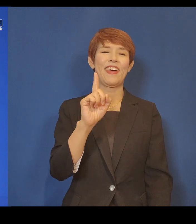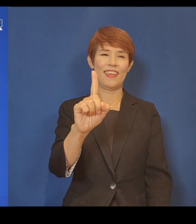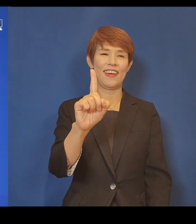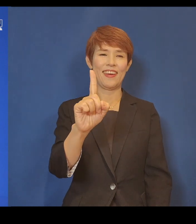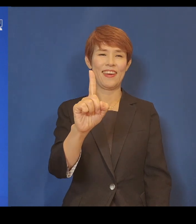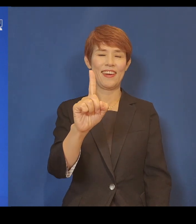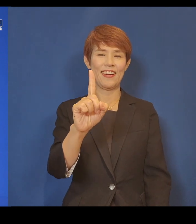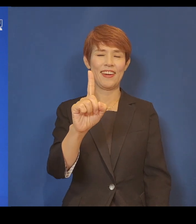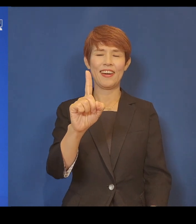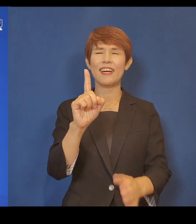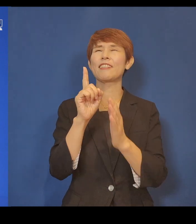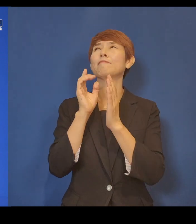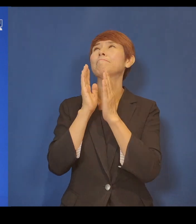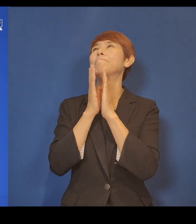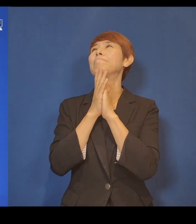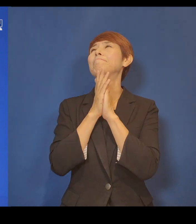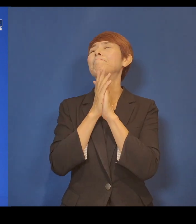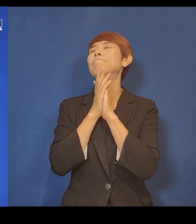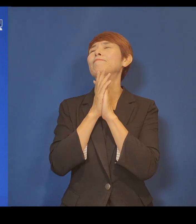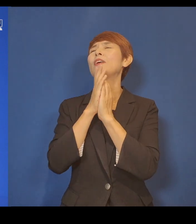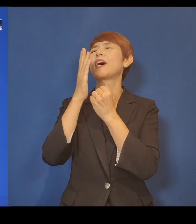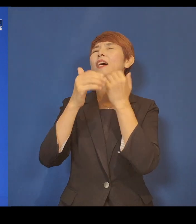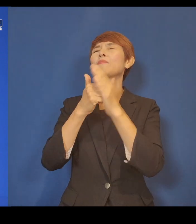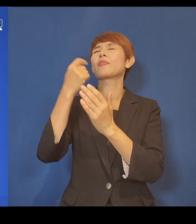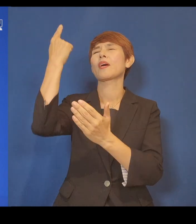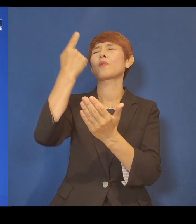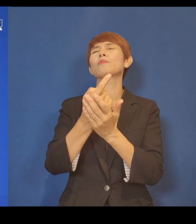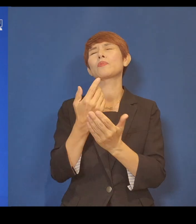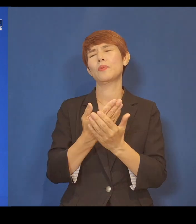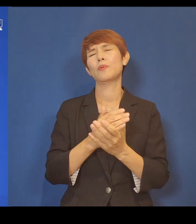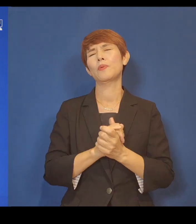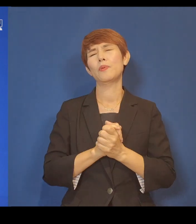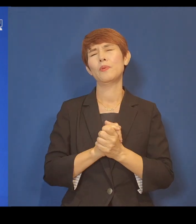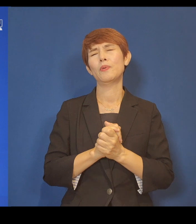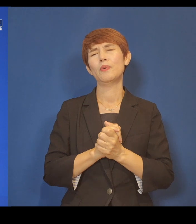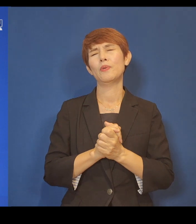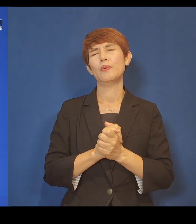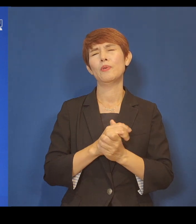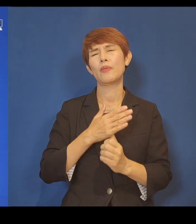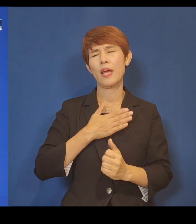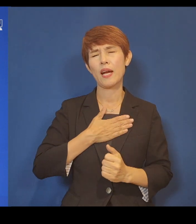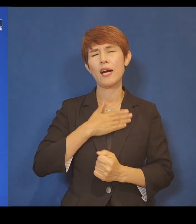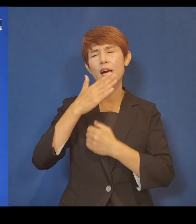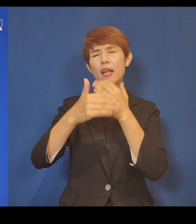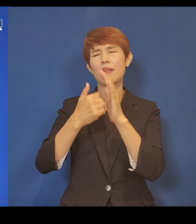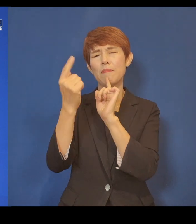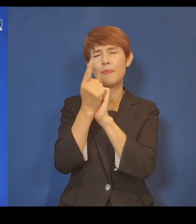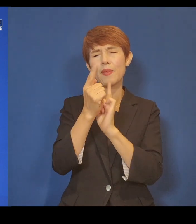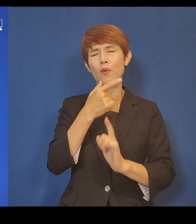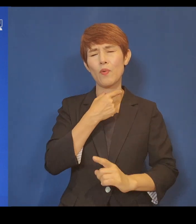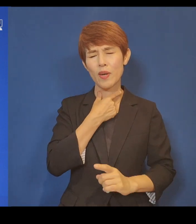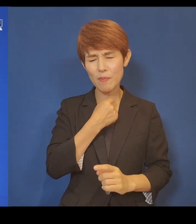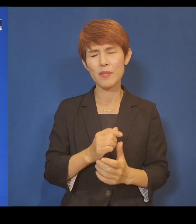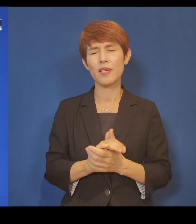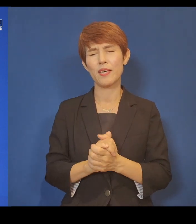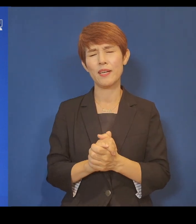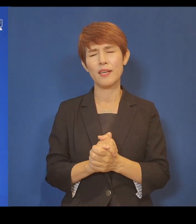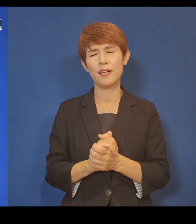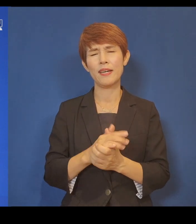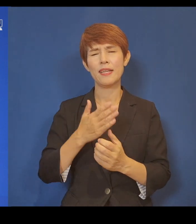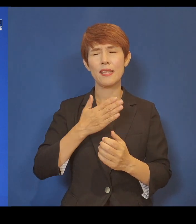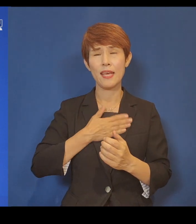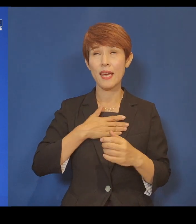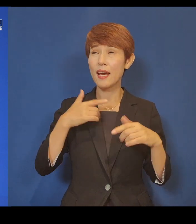간구하죠. 하나님, 내게 오십시오. 내가 하나님을 먹기 원합니다. 그래서